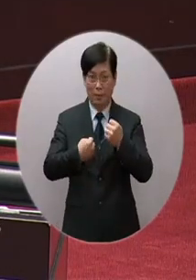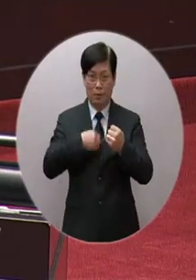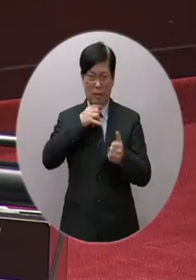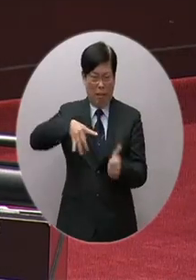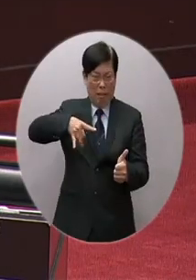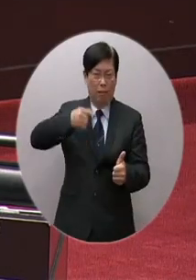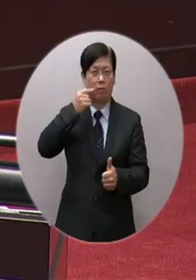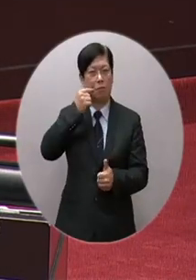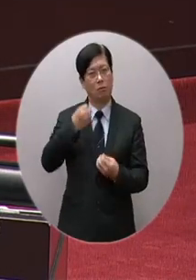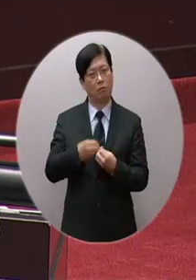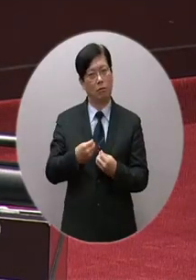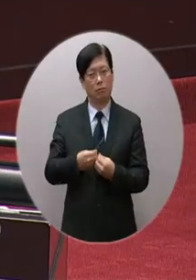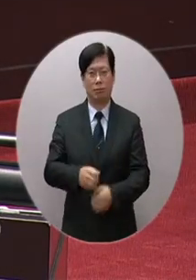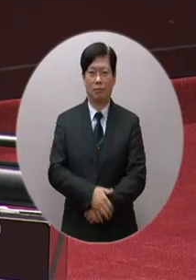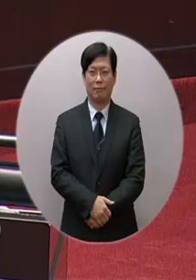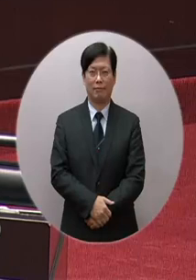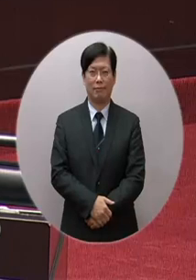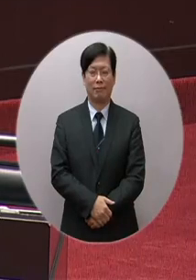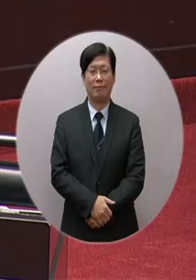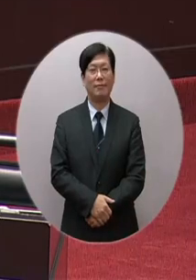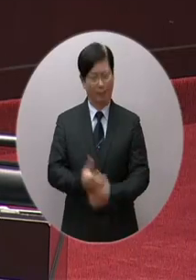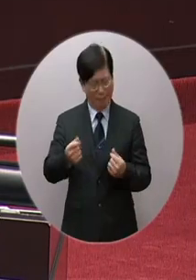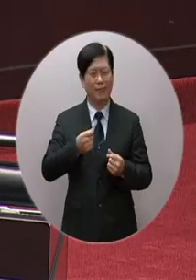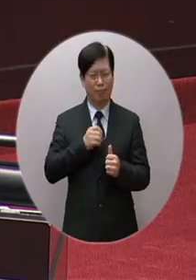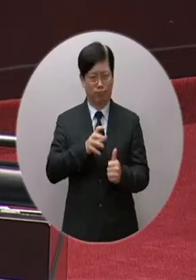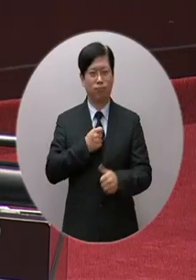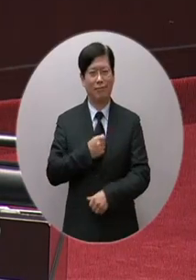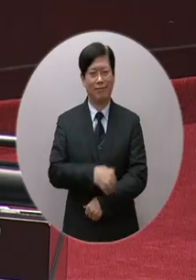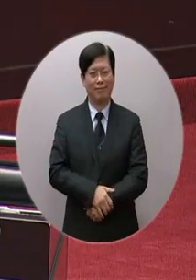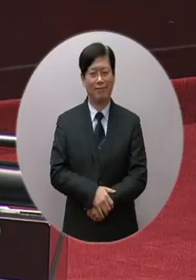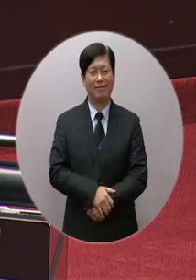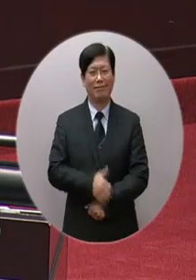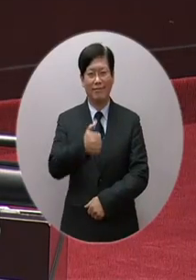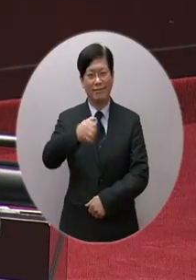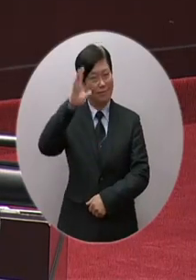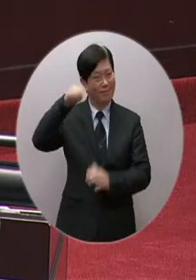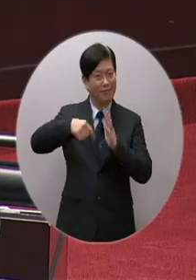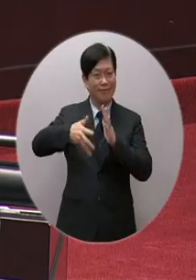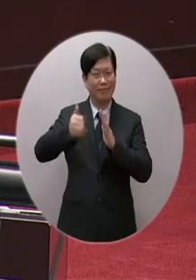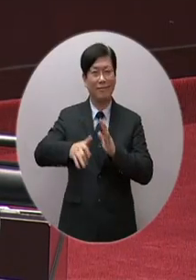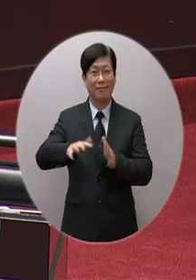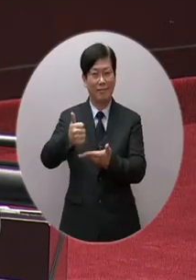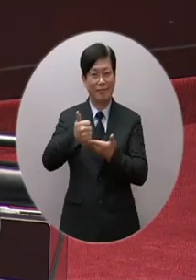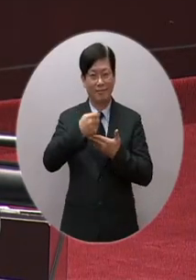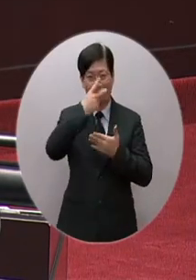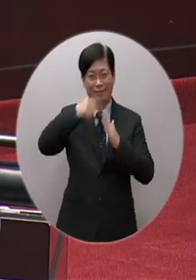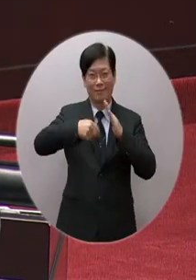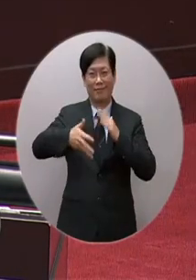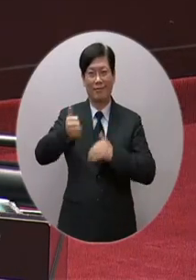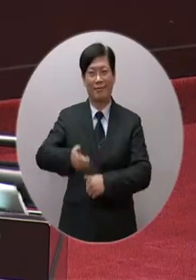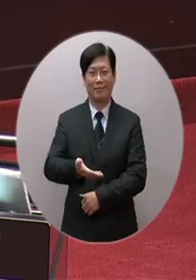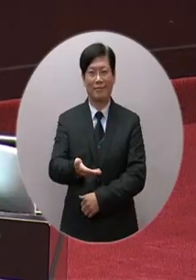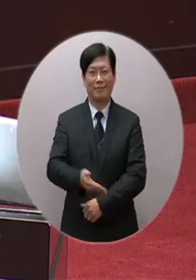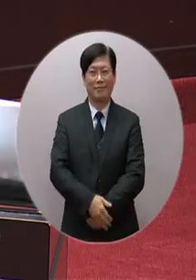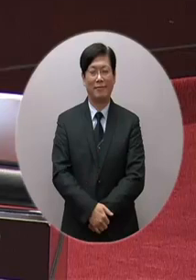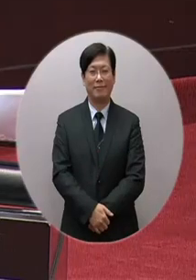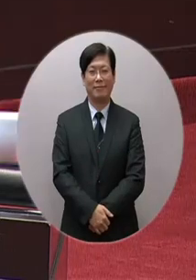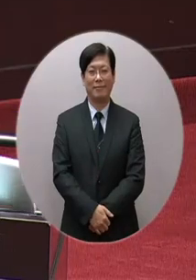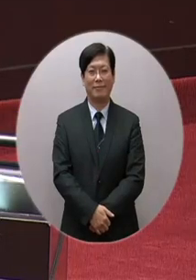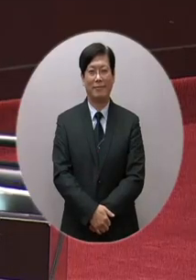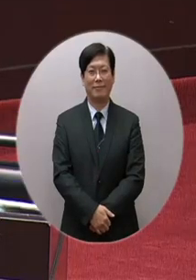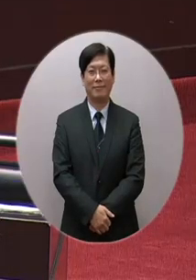力就很难开了。不过还是要讲了哈。好，谢谢苏院长， 然后有请赖院长。 请赖院长。